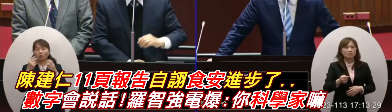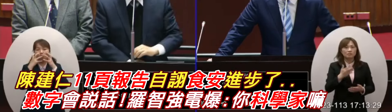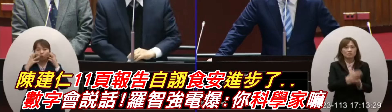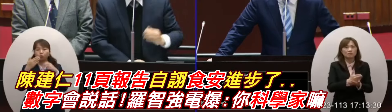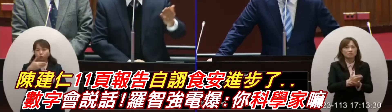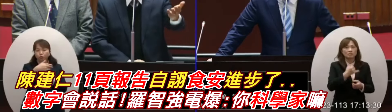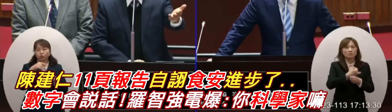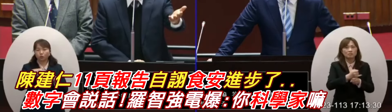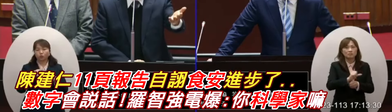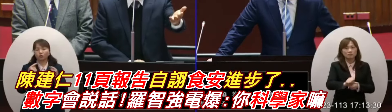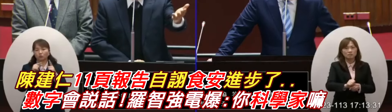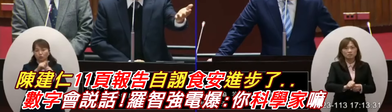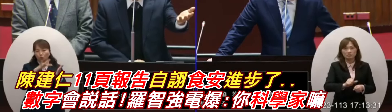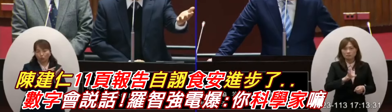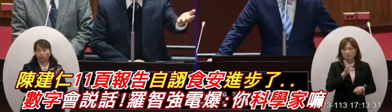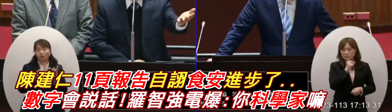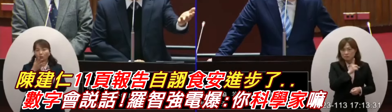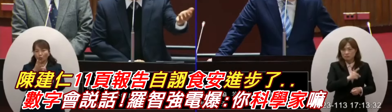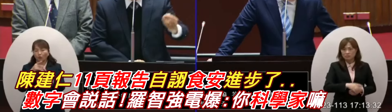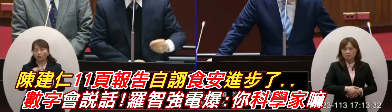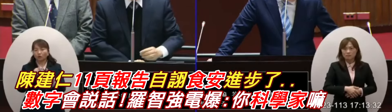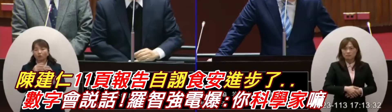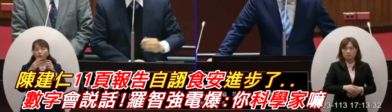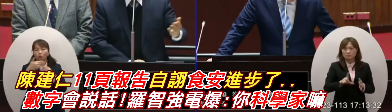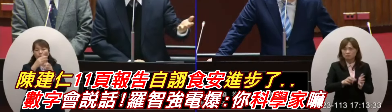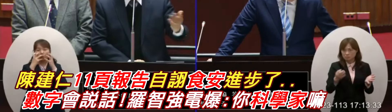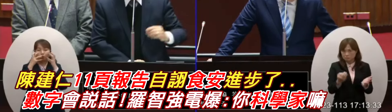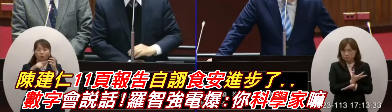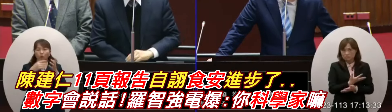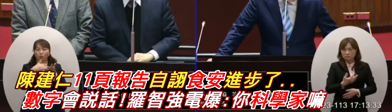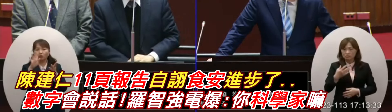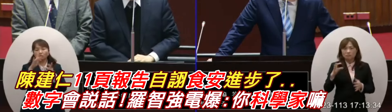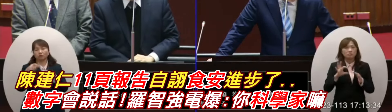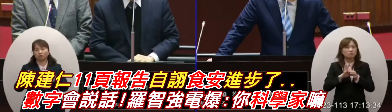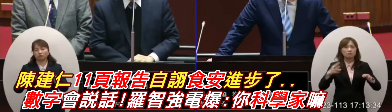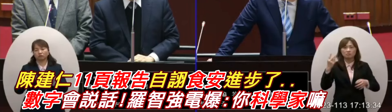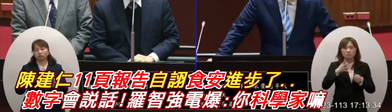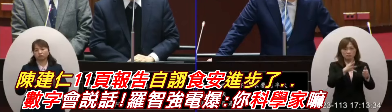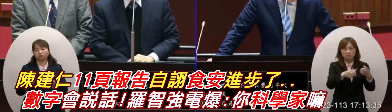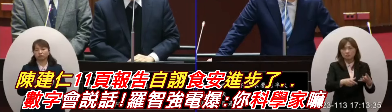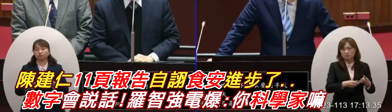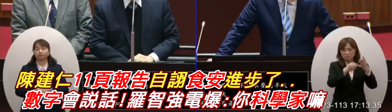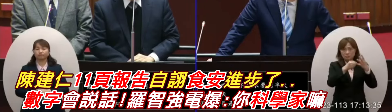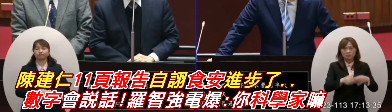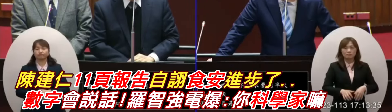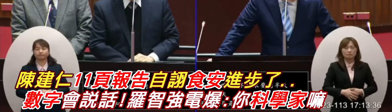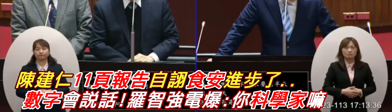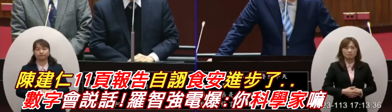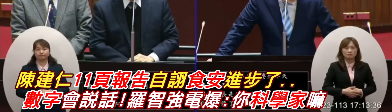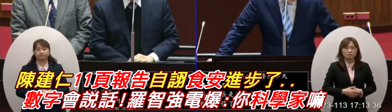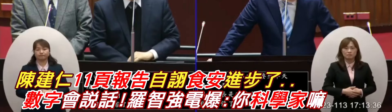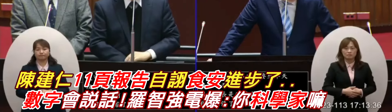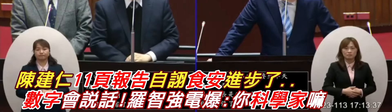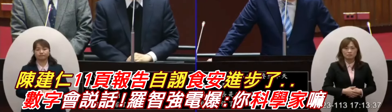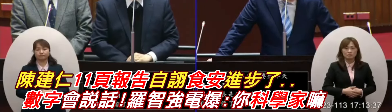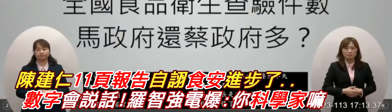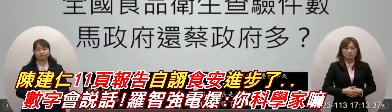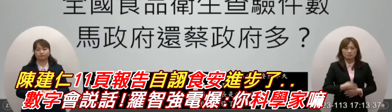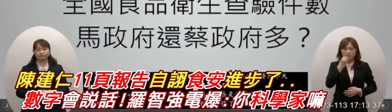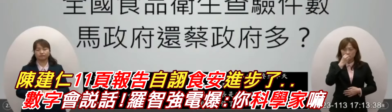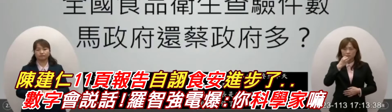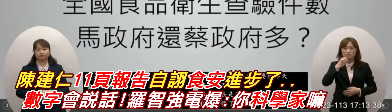时间不太够哦。 你问河豚中毒， 没关系，我问你第四个问题。我问你第四个问题。 食品